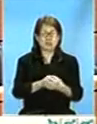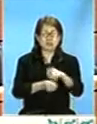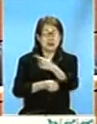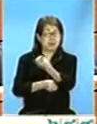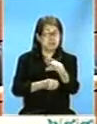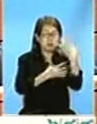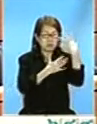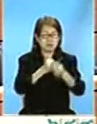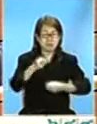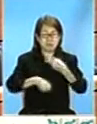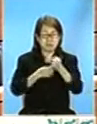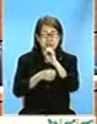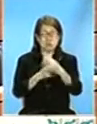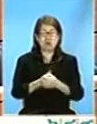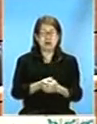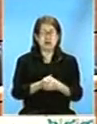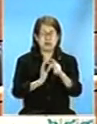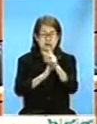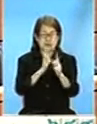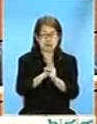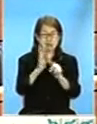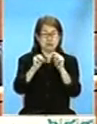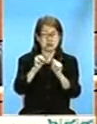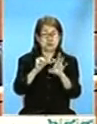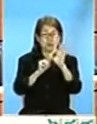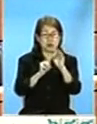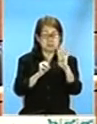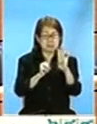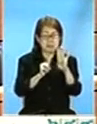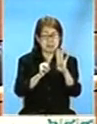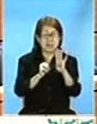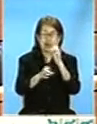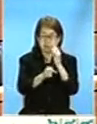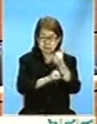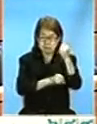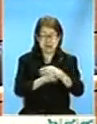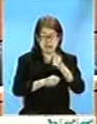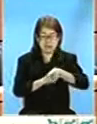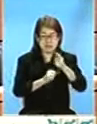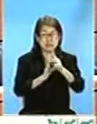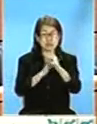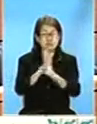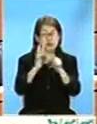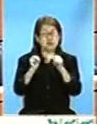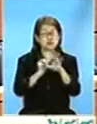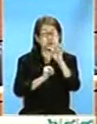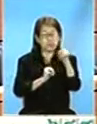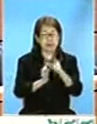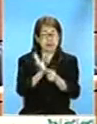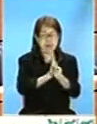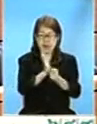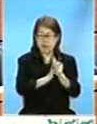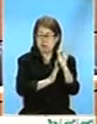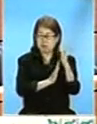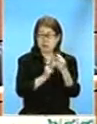การใช้มาตรา94โดยอนุโลมซึ่งจริงๆประเด็นมาตรา94โดยอนุโลมนี้ไม่ได้มีการแก้ไขเป็น